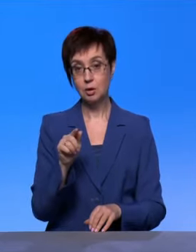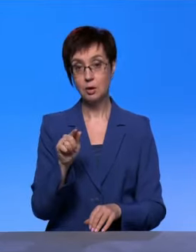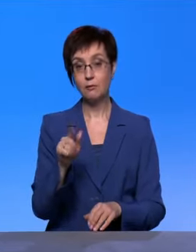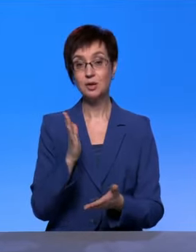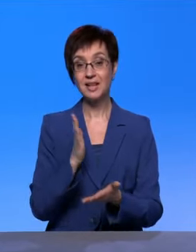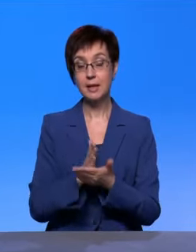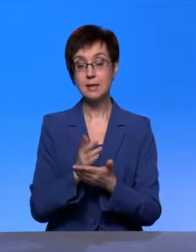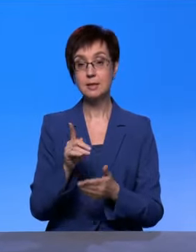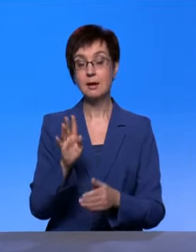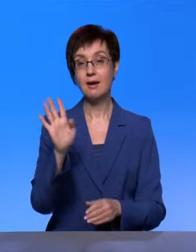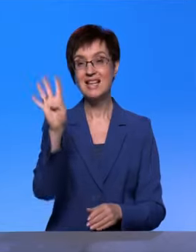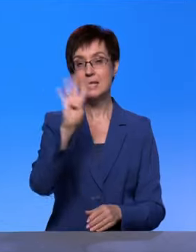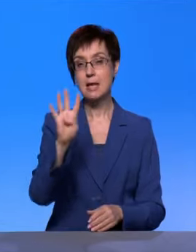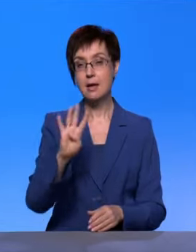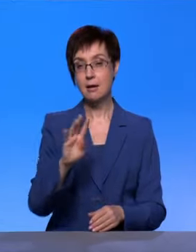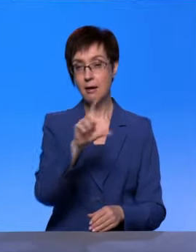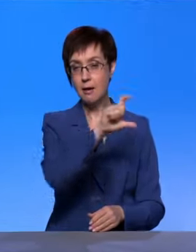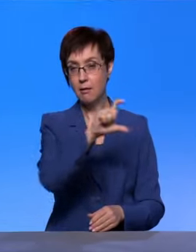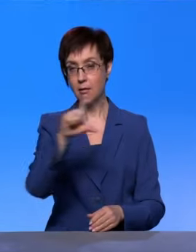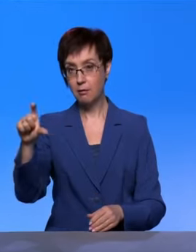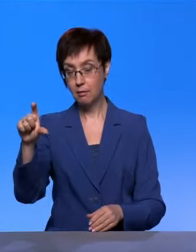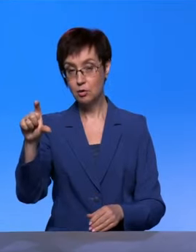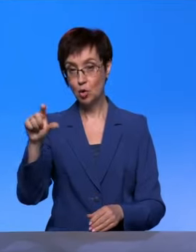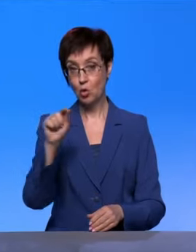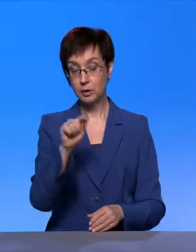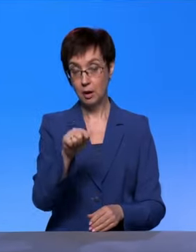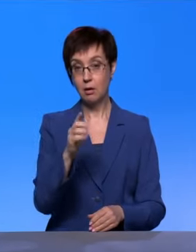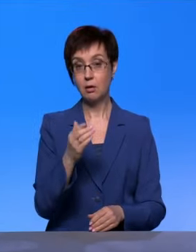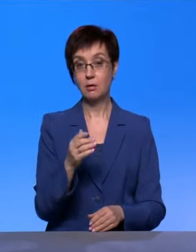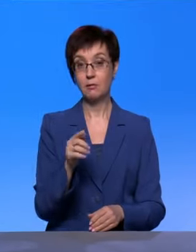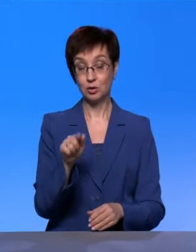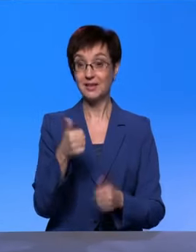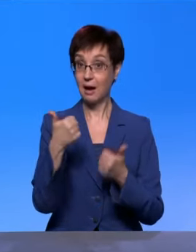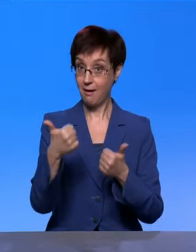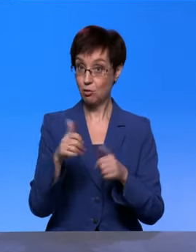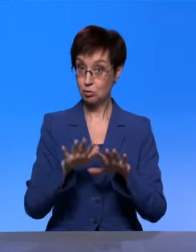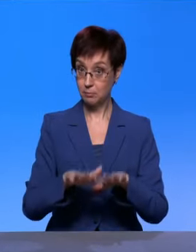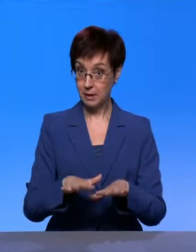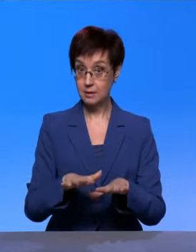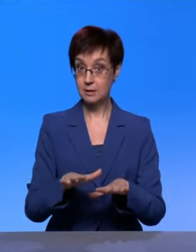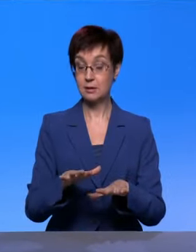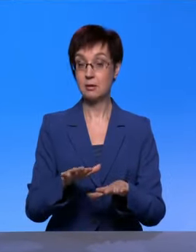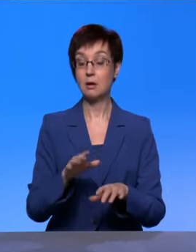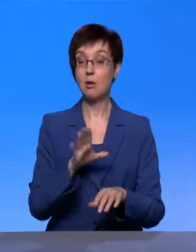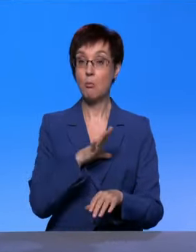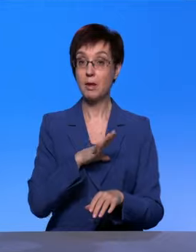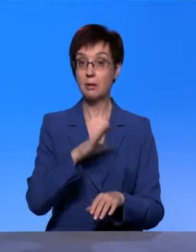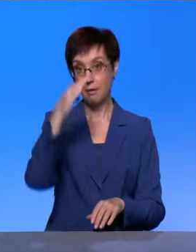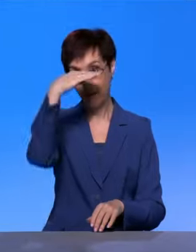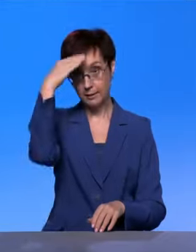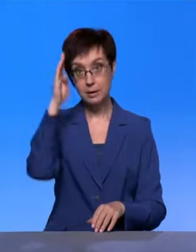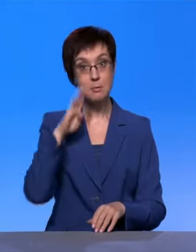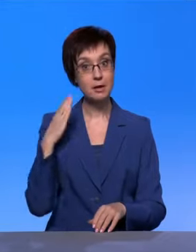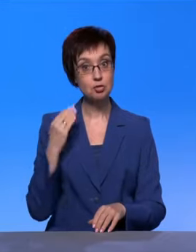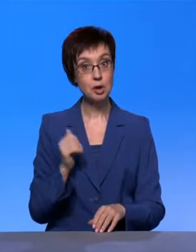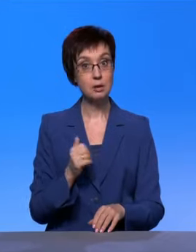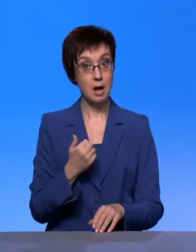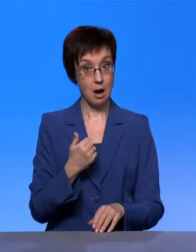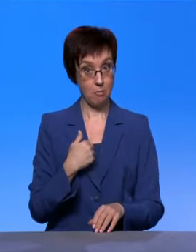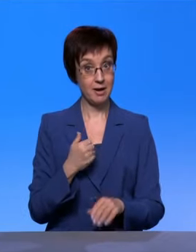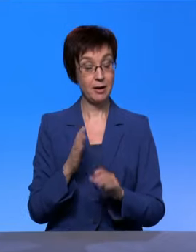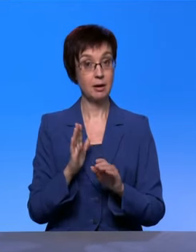зашлифованная. Угу. Так вот, все это время на этом месте, на хорошем, был Азербайджан. А мы только последние 2 цикла. Подождите, Александр